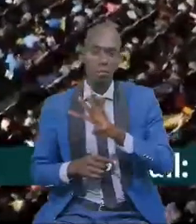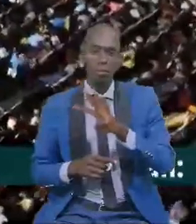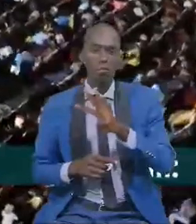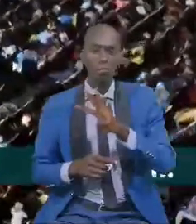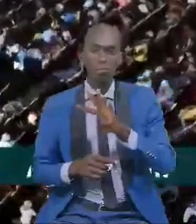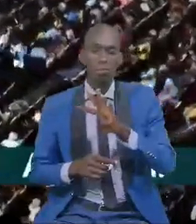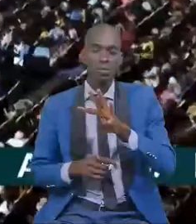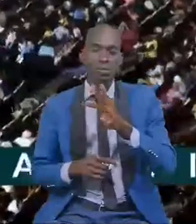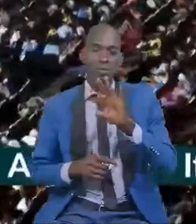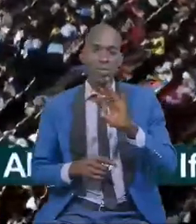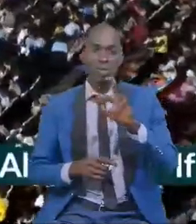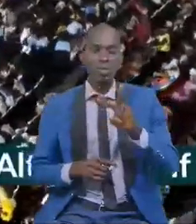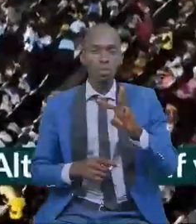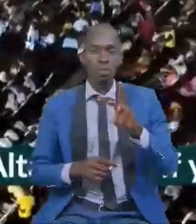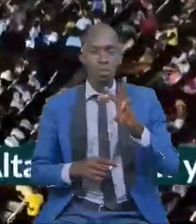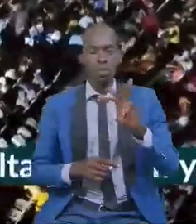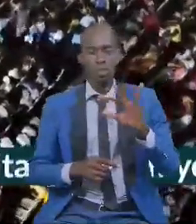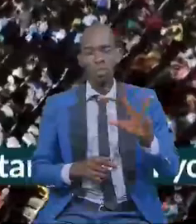+234 91 54 44 92 63.